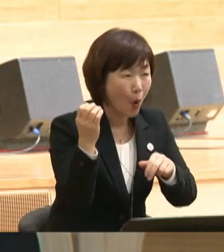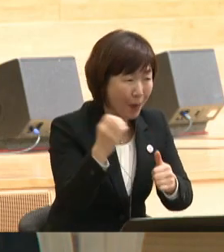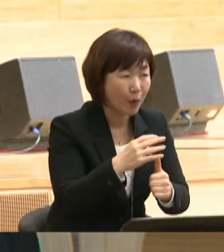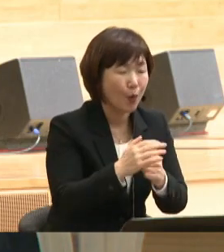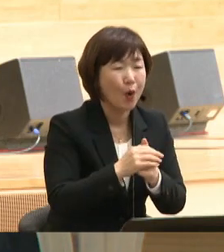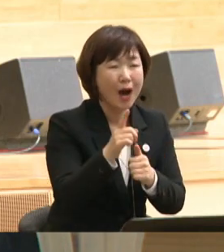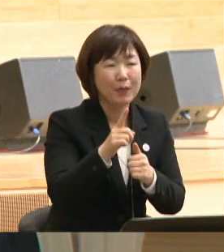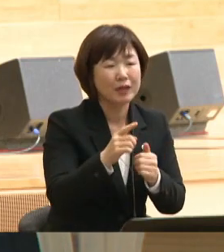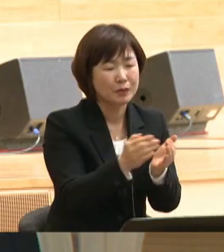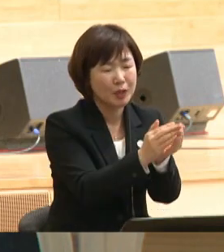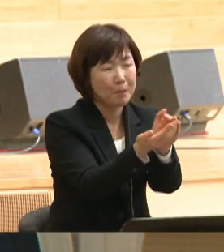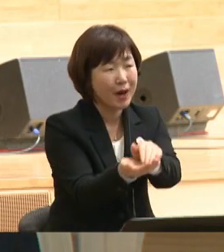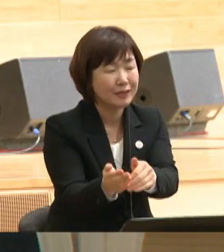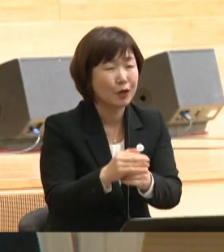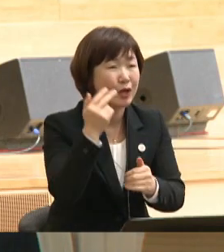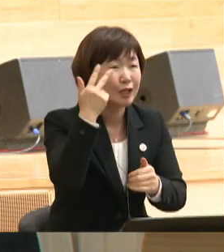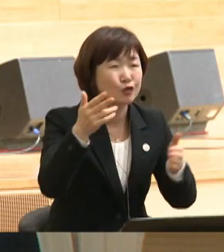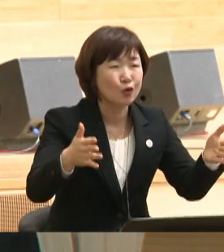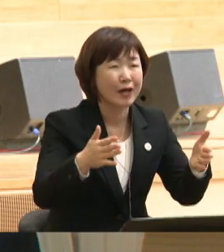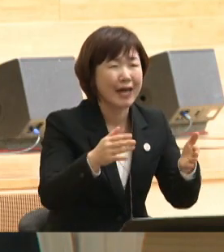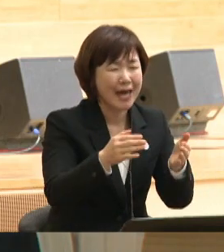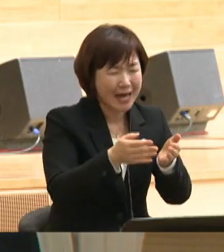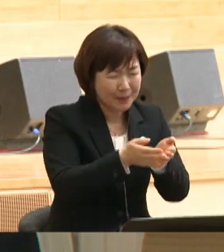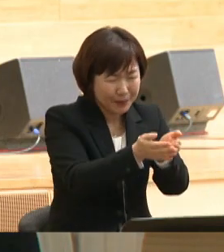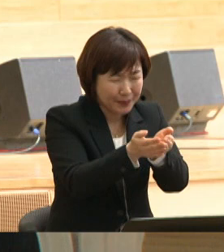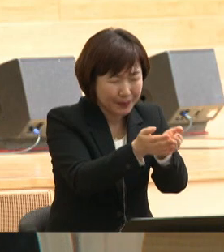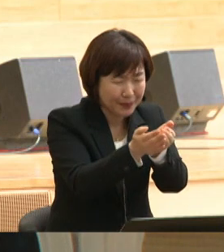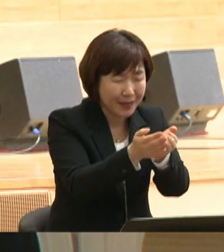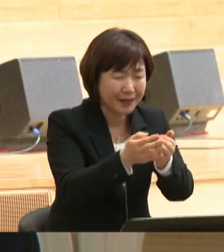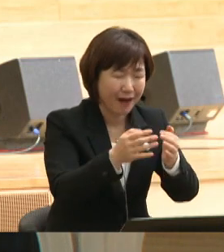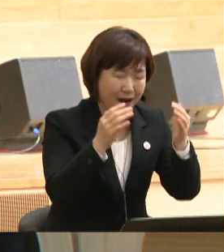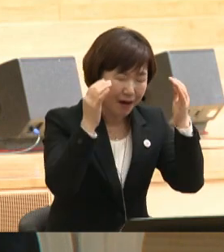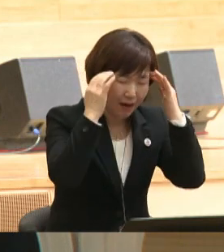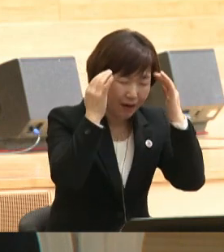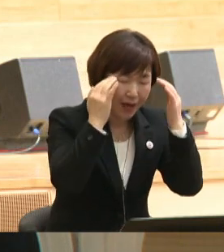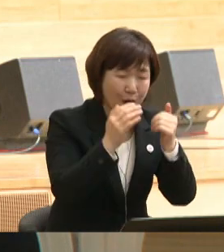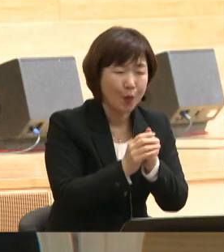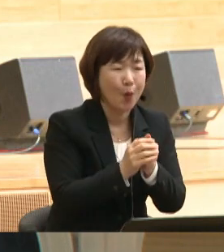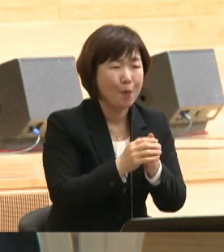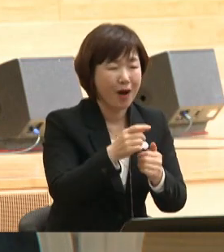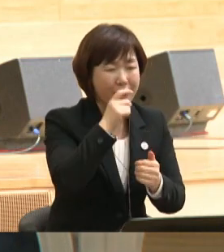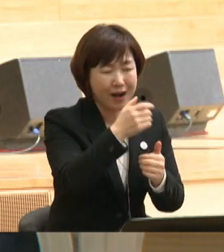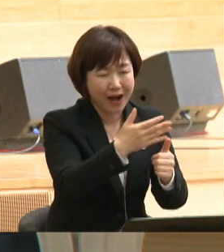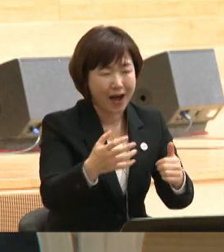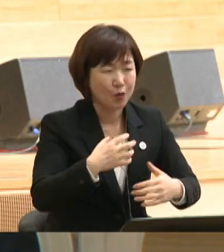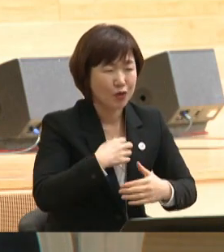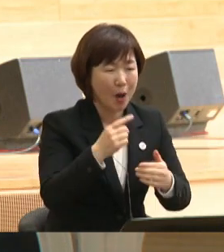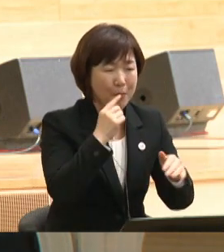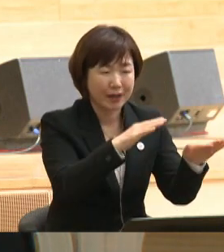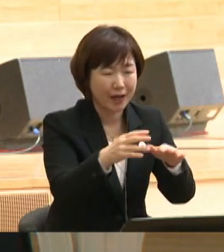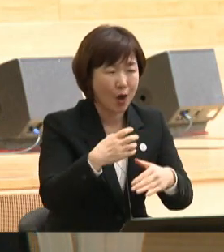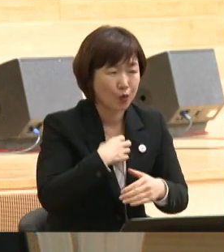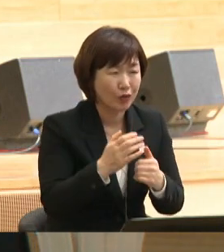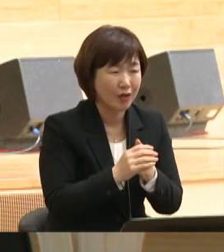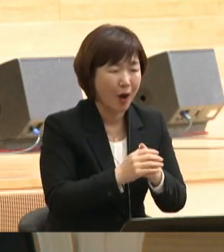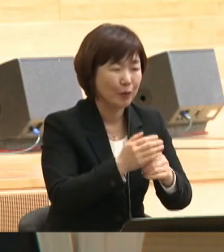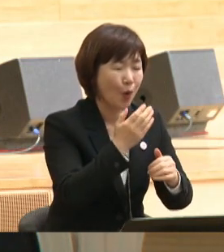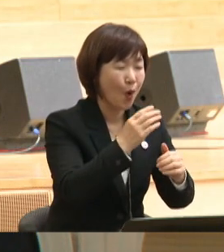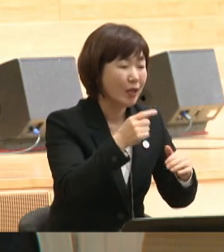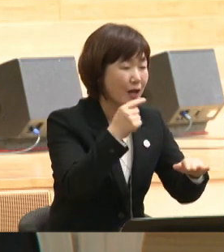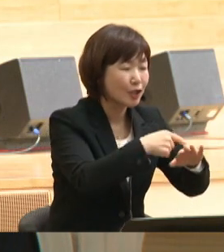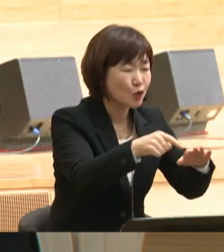일주일을 깊은 바다에서 지내고 여러분 여행하면서 강의 위험과 강도의 위험과 동족의 위험과 이방인의